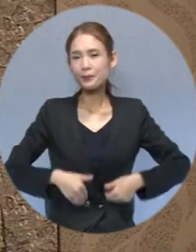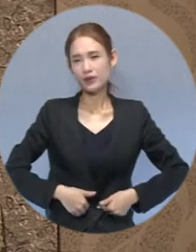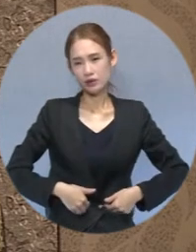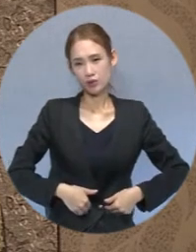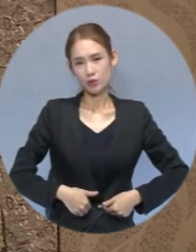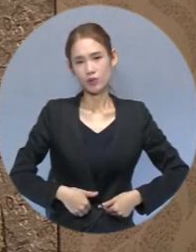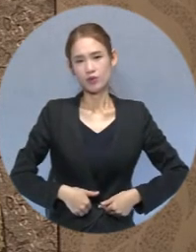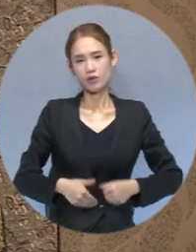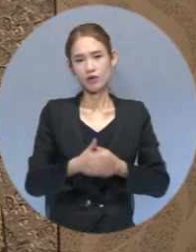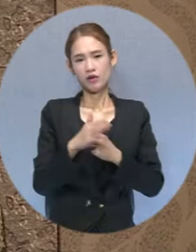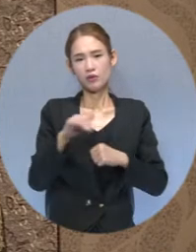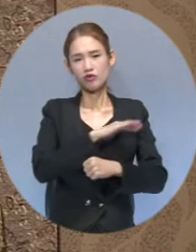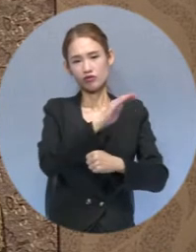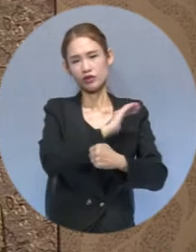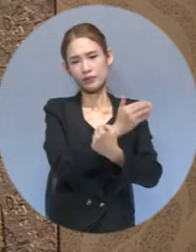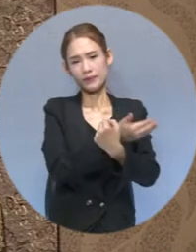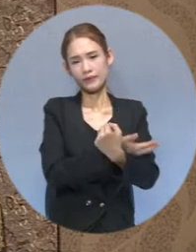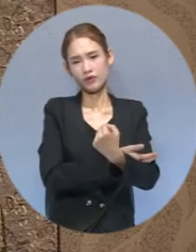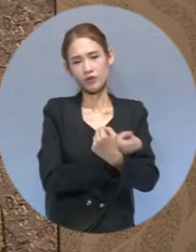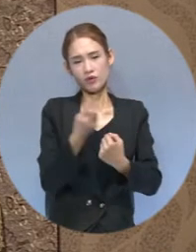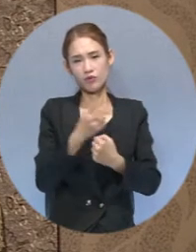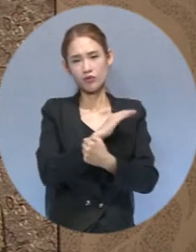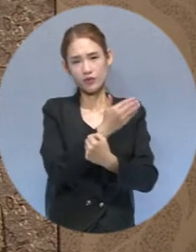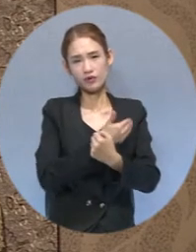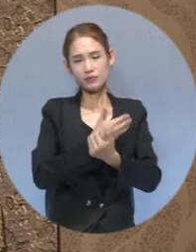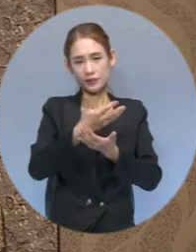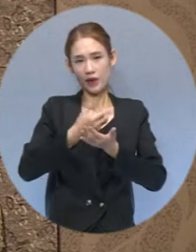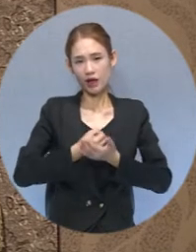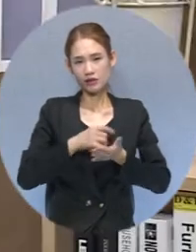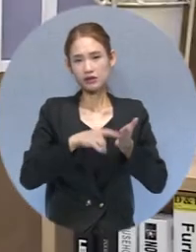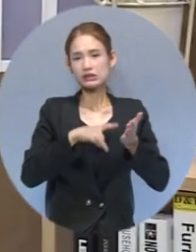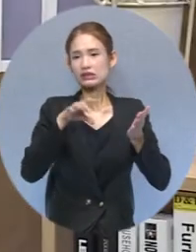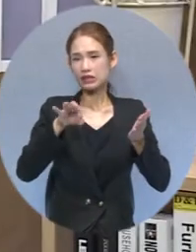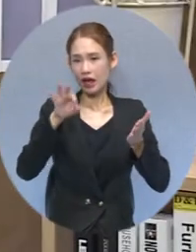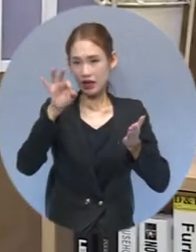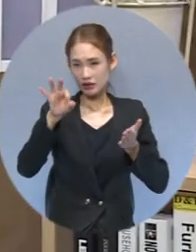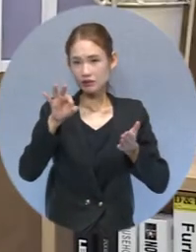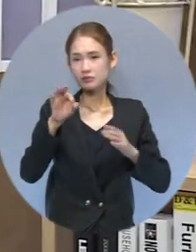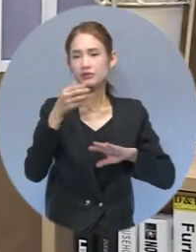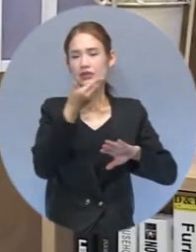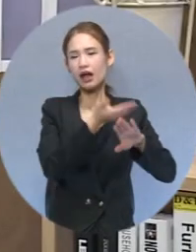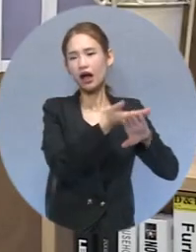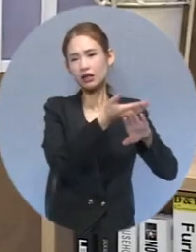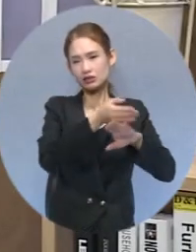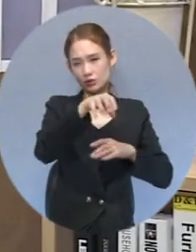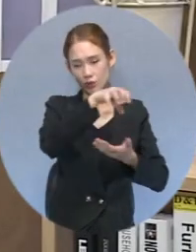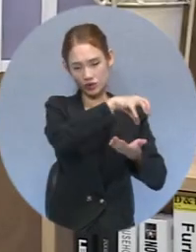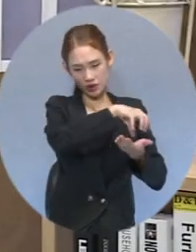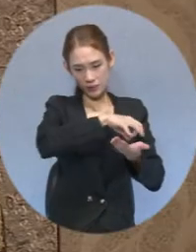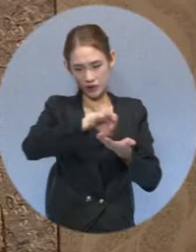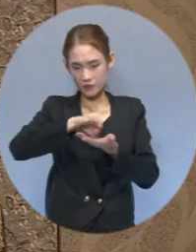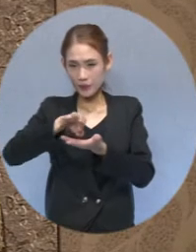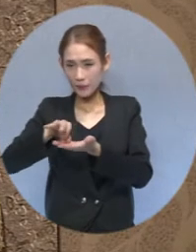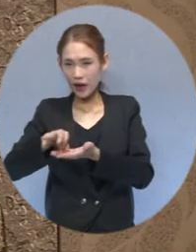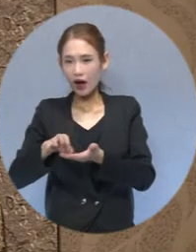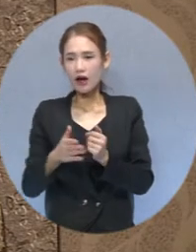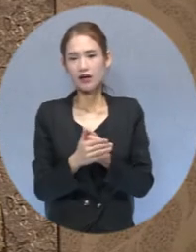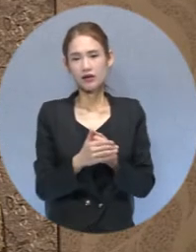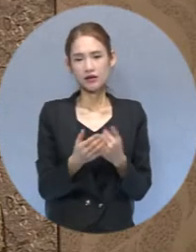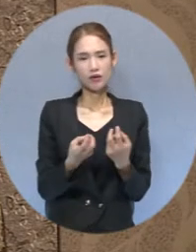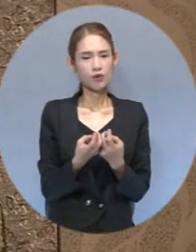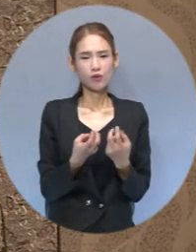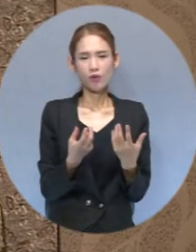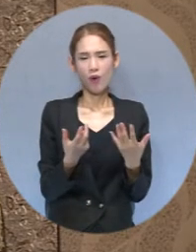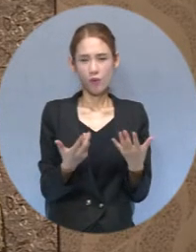우리가 받아야 될 권리가 또 받아야 될 세금이 다른 데 쓰이게 되는 그런 부분들이 있습니다. 그래서 네.